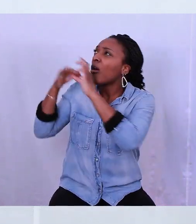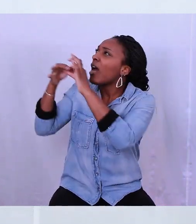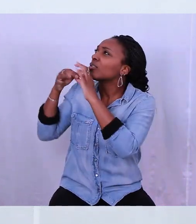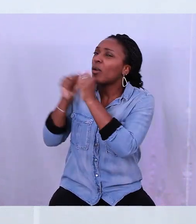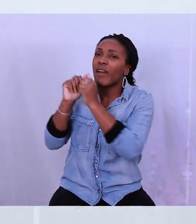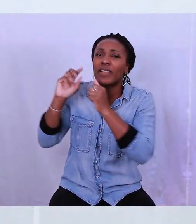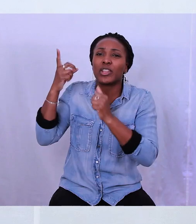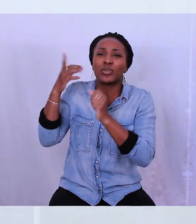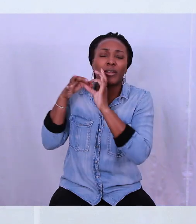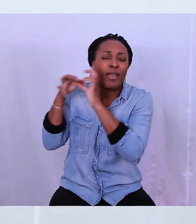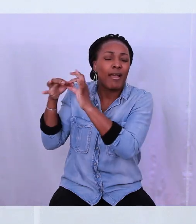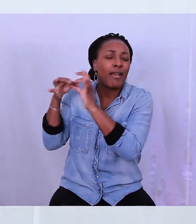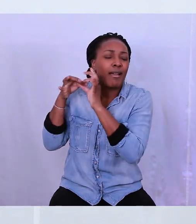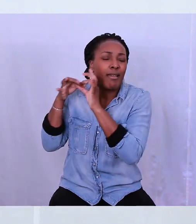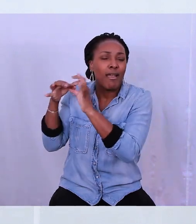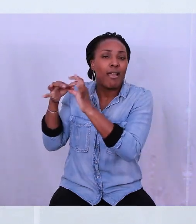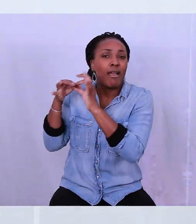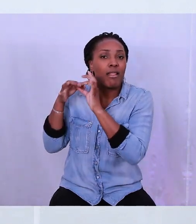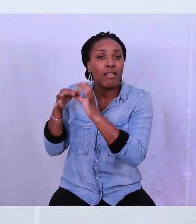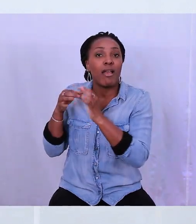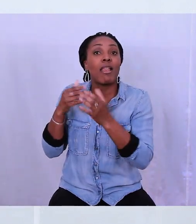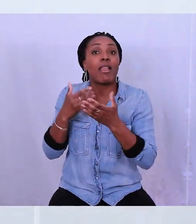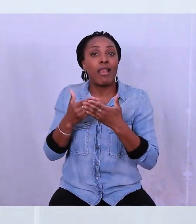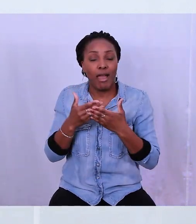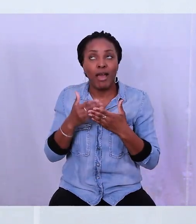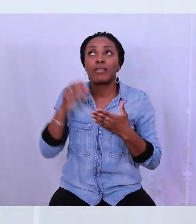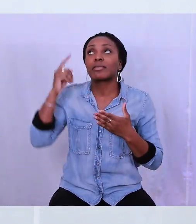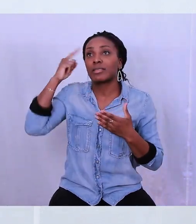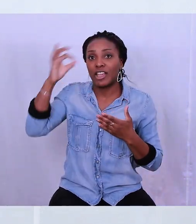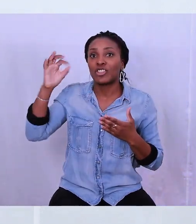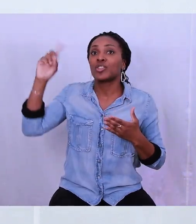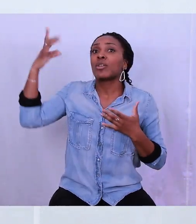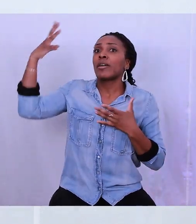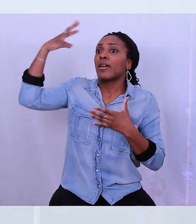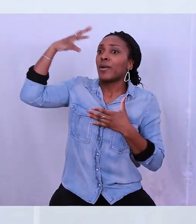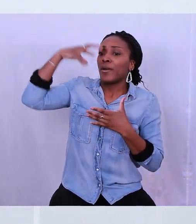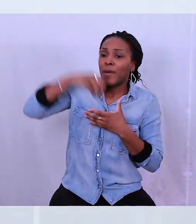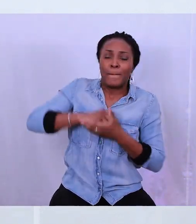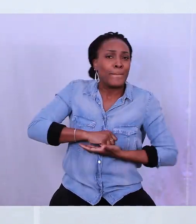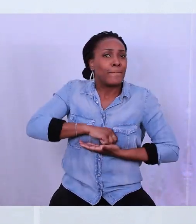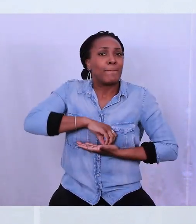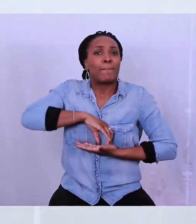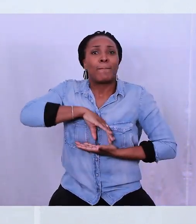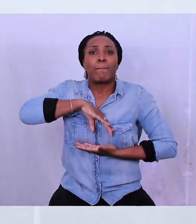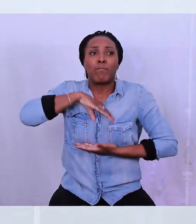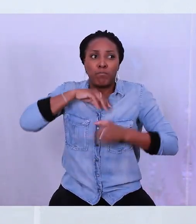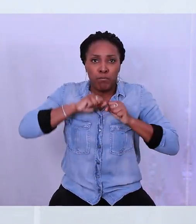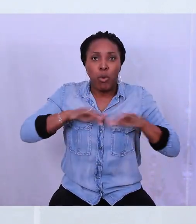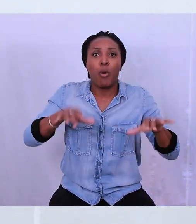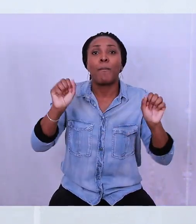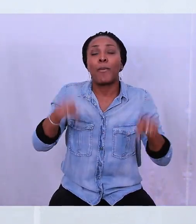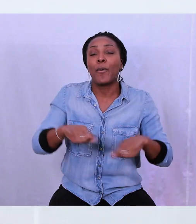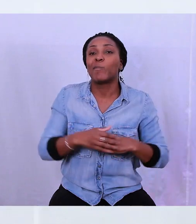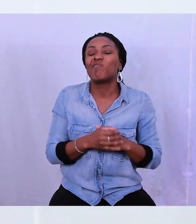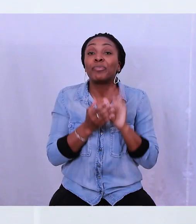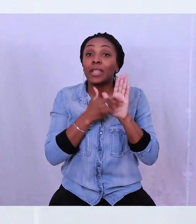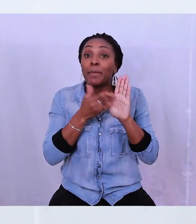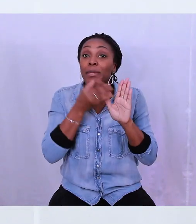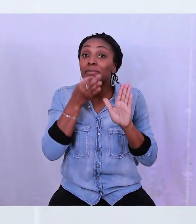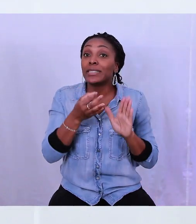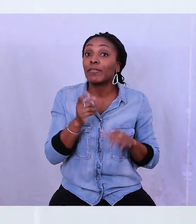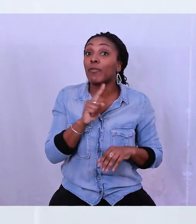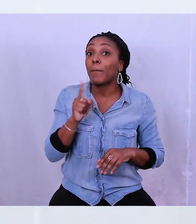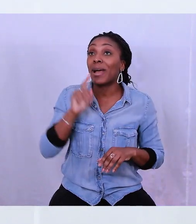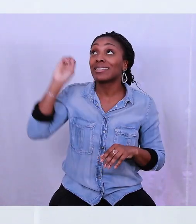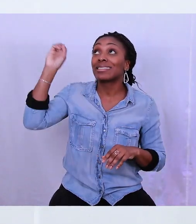il est devenu un canal libre pour laisser passer la sagesse de Dieu à travers sa vie. La Bible nous dit, Ephésiens 4:30, n'attristez pas